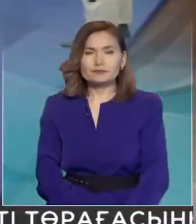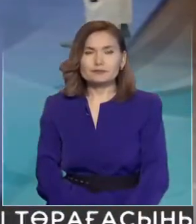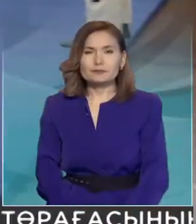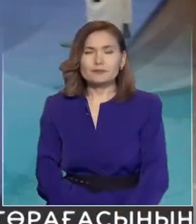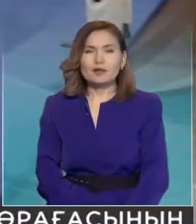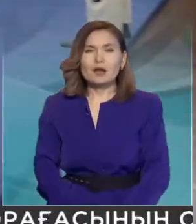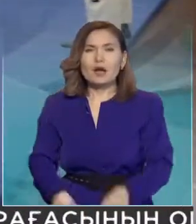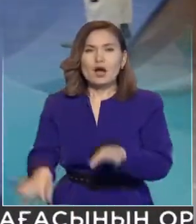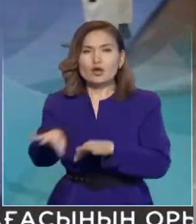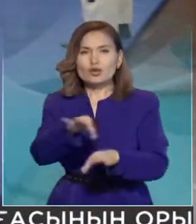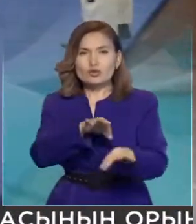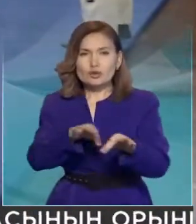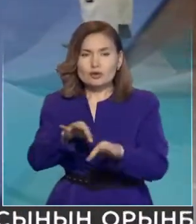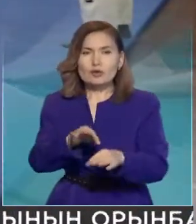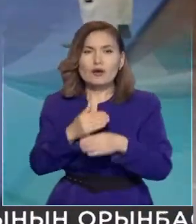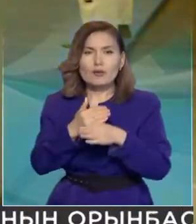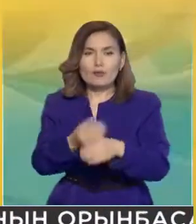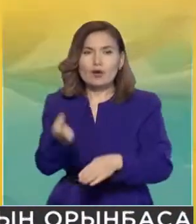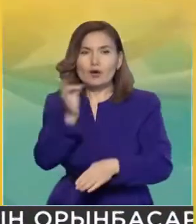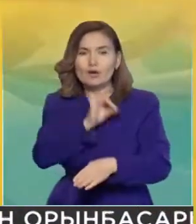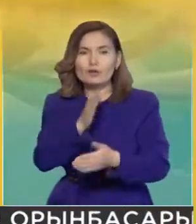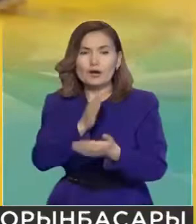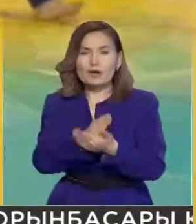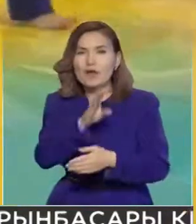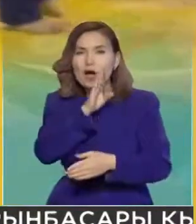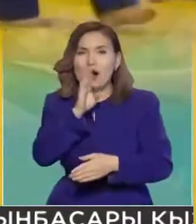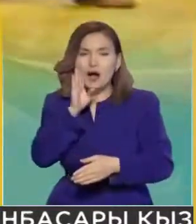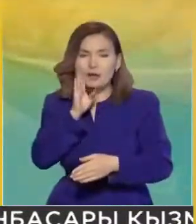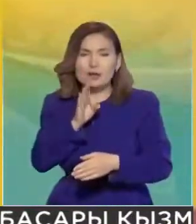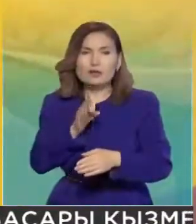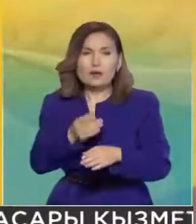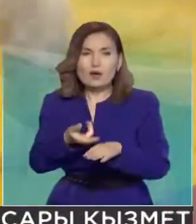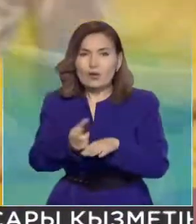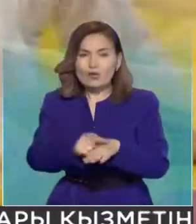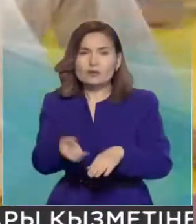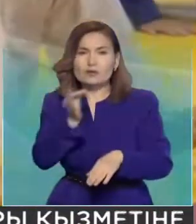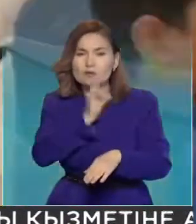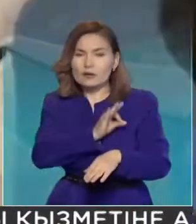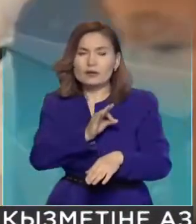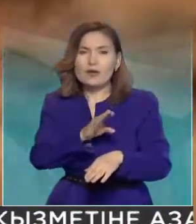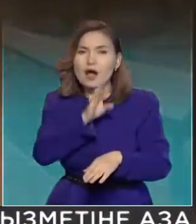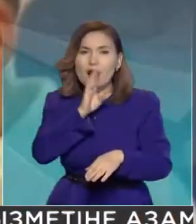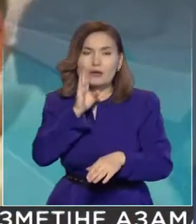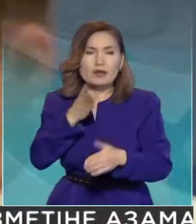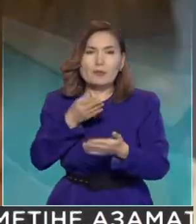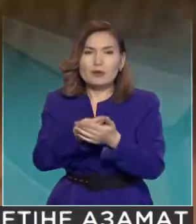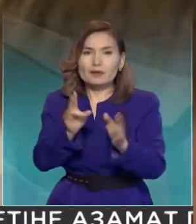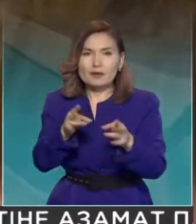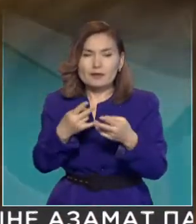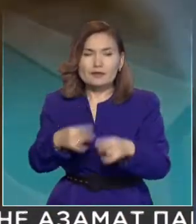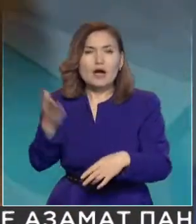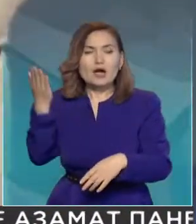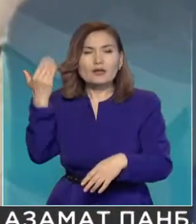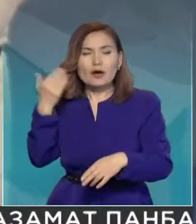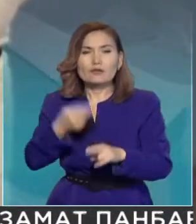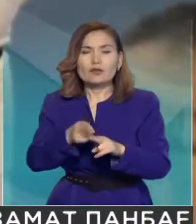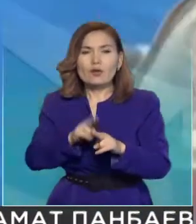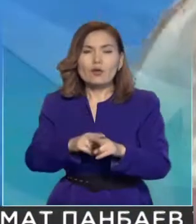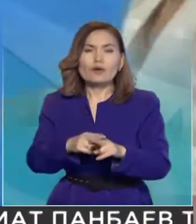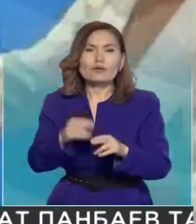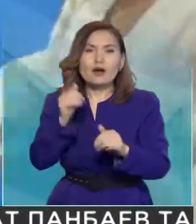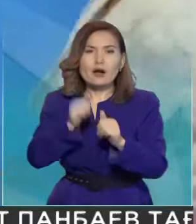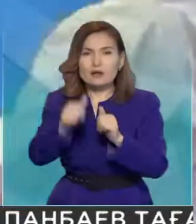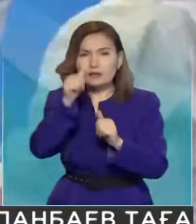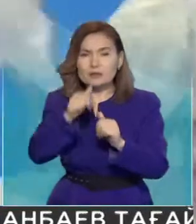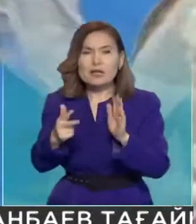Ілкімді жобаның ата-аналар үшін тиімді жағы көп. Үйірмелерге ақша төлеп шығынданбайды. Бұған дейін әр бала үшін айына 8-10 мың теңге төлейтін. Енді